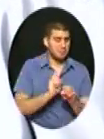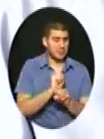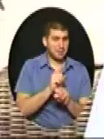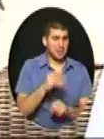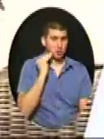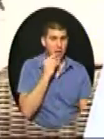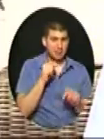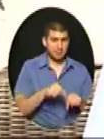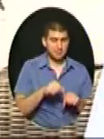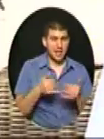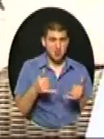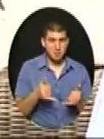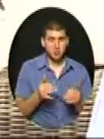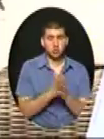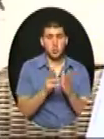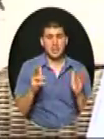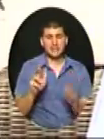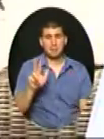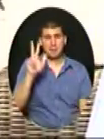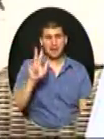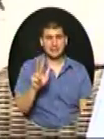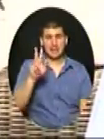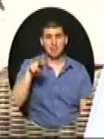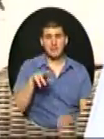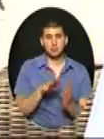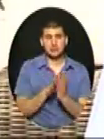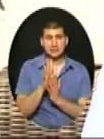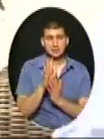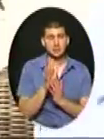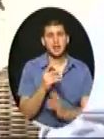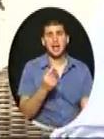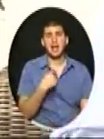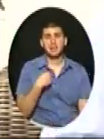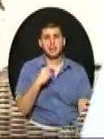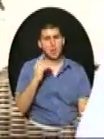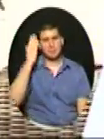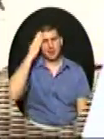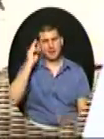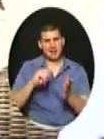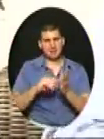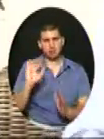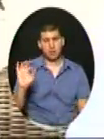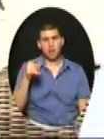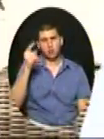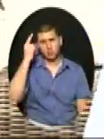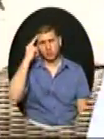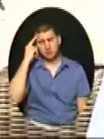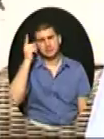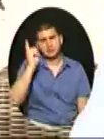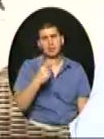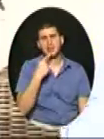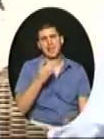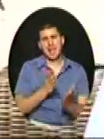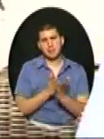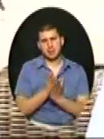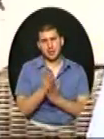צהריים זו היום ה-18 במרץ 2015 אני לא מכיר כוונה כזאת אבל את יודעת אורי צריך גם להגיד